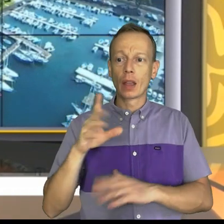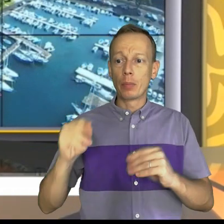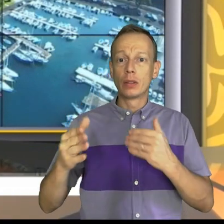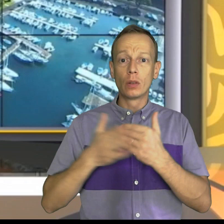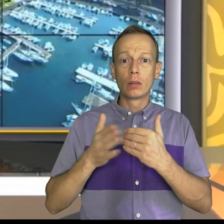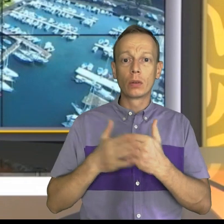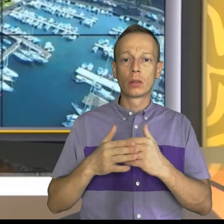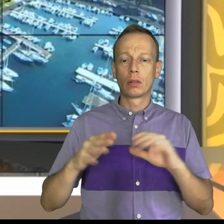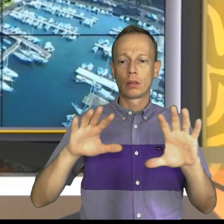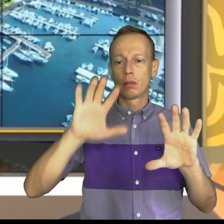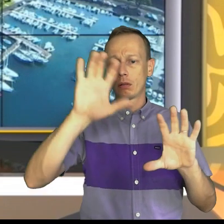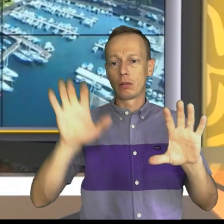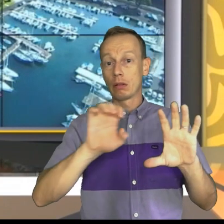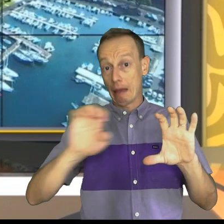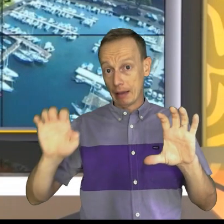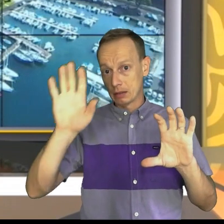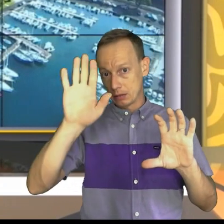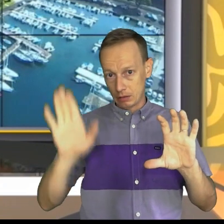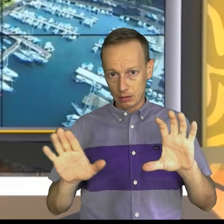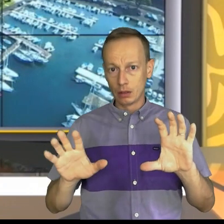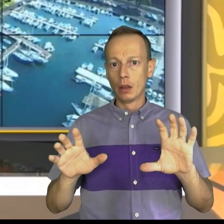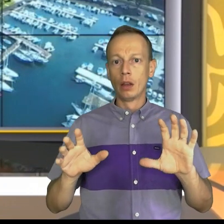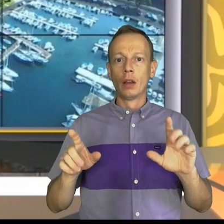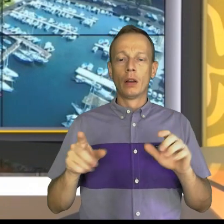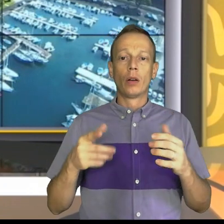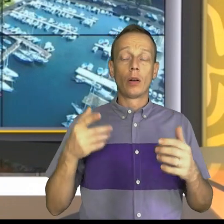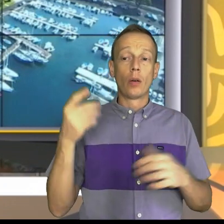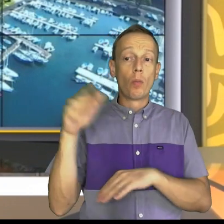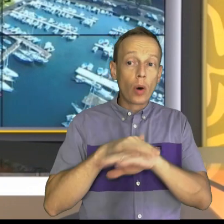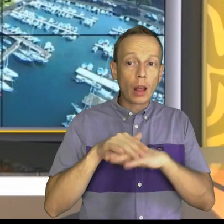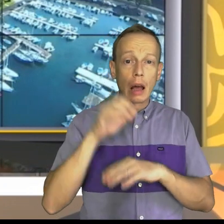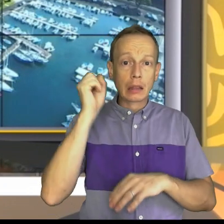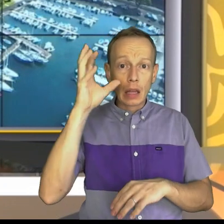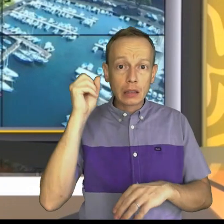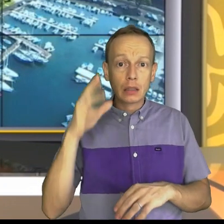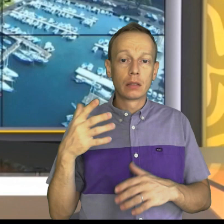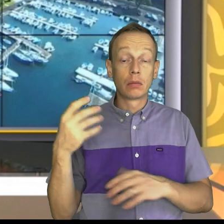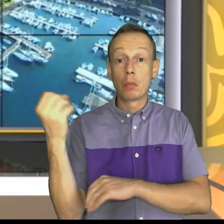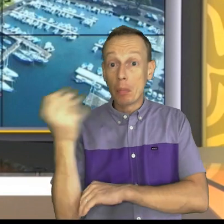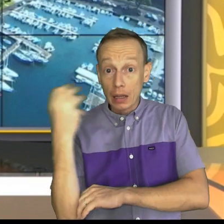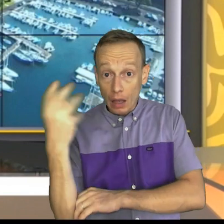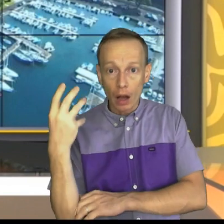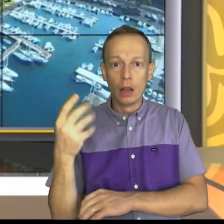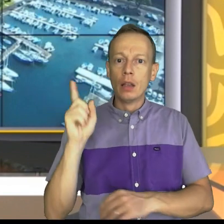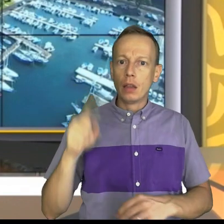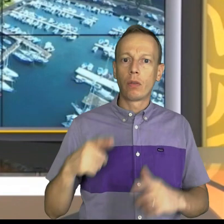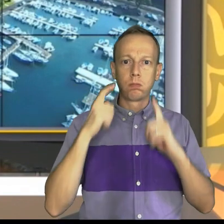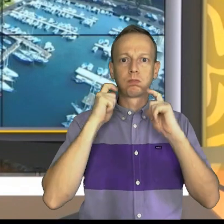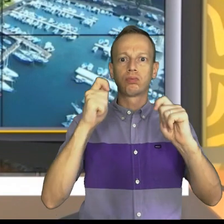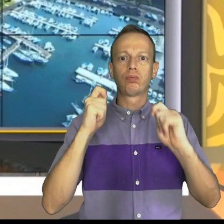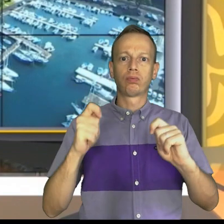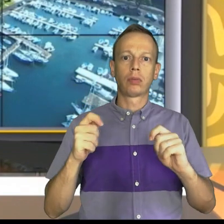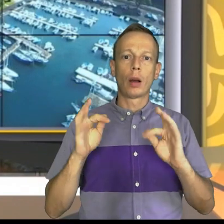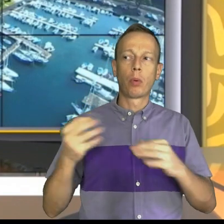qui nous écoutent, qui sont concernés sur la côte Est, et de Tahiti et Montréal, en tout cas, je parle pour Marina, de